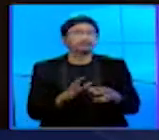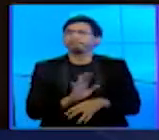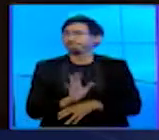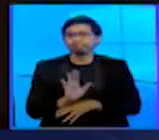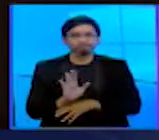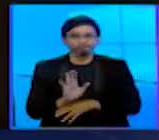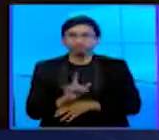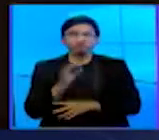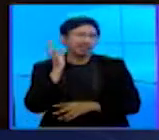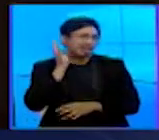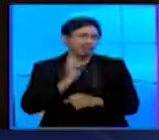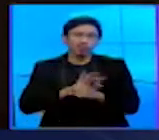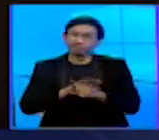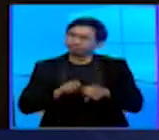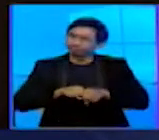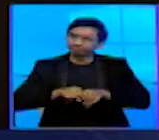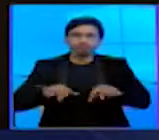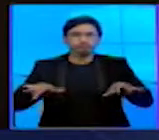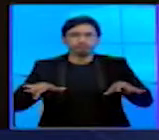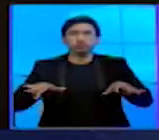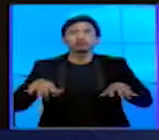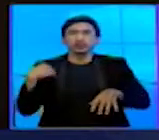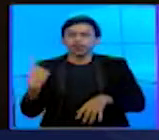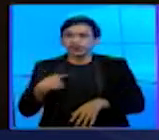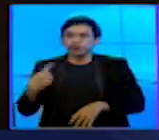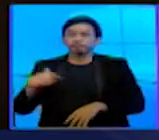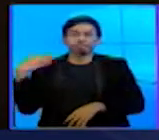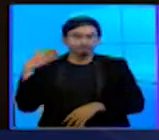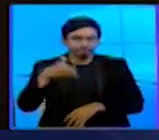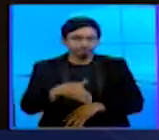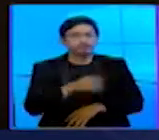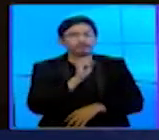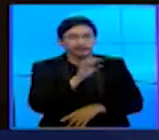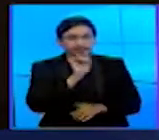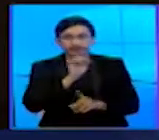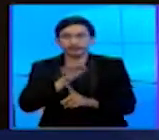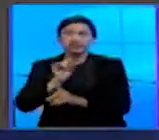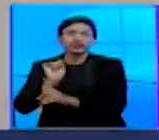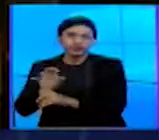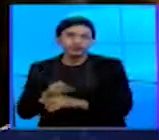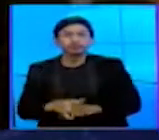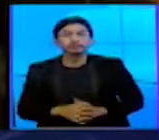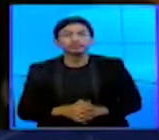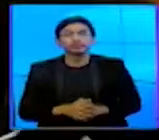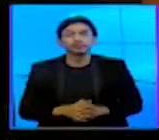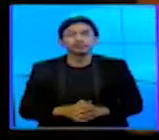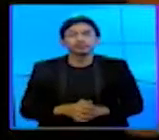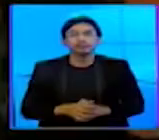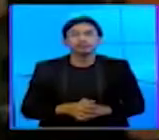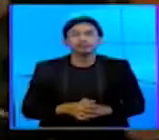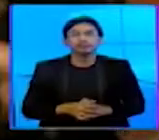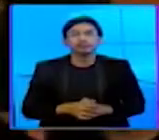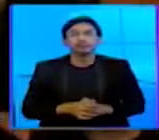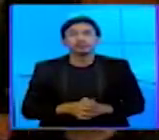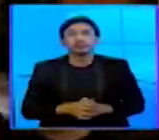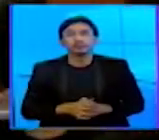himbauan selama 5 menit menghimbau agar membayar minumannya. Setelah membayar minumannya segera meninggalkan tempat ini. Pembubaran